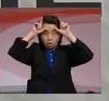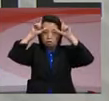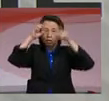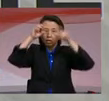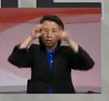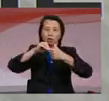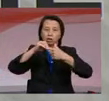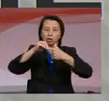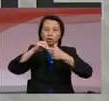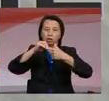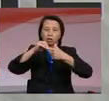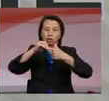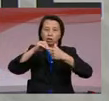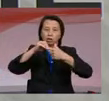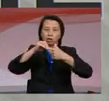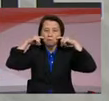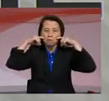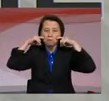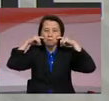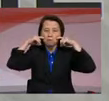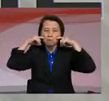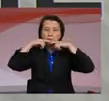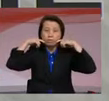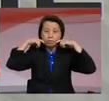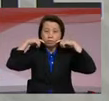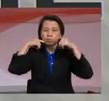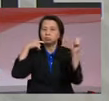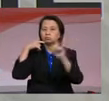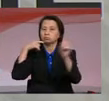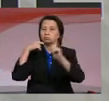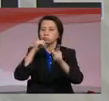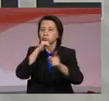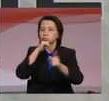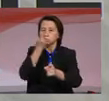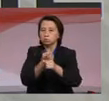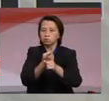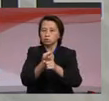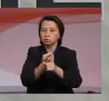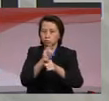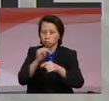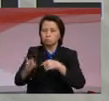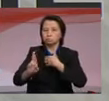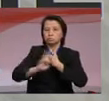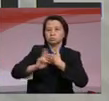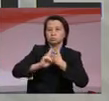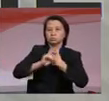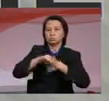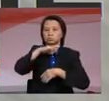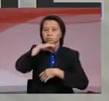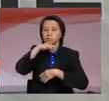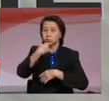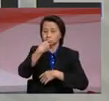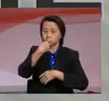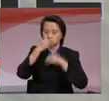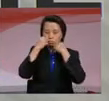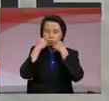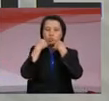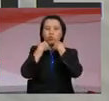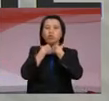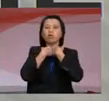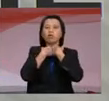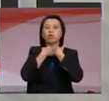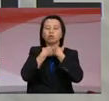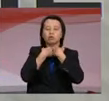menutupi hanya sebahagian pada hidung dan mulut adalah tidak bertepatan dan membawa risiko pencemaran atau jangkitan